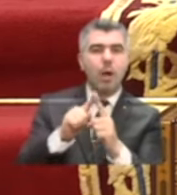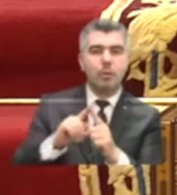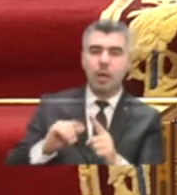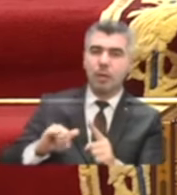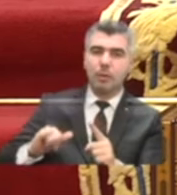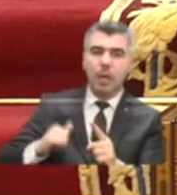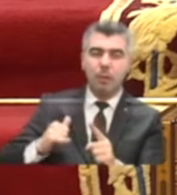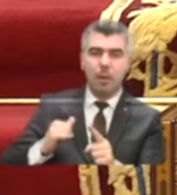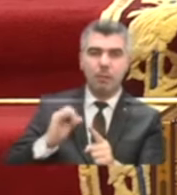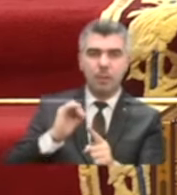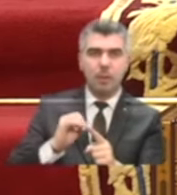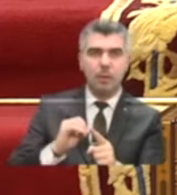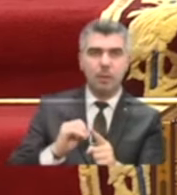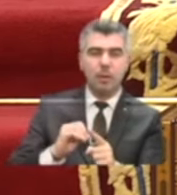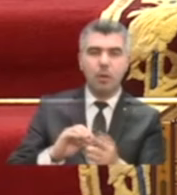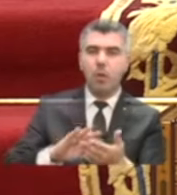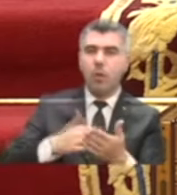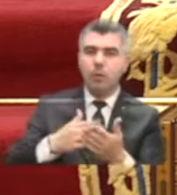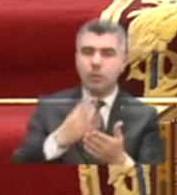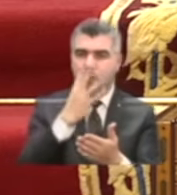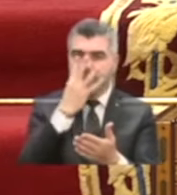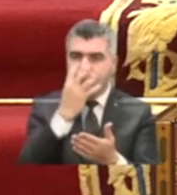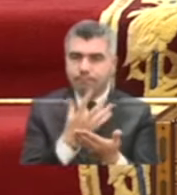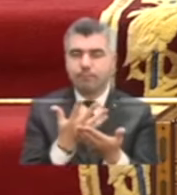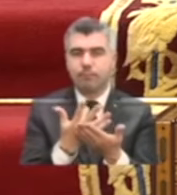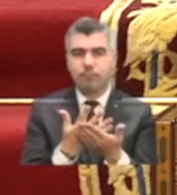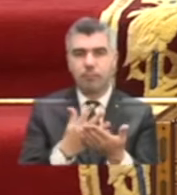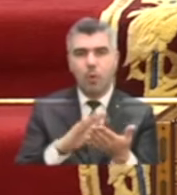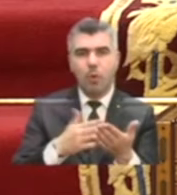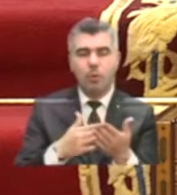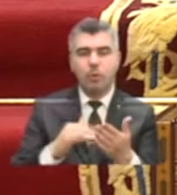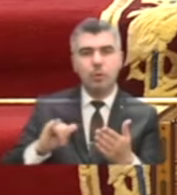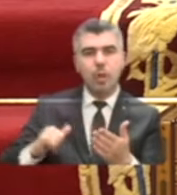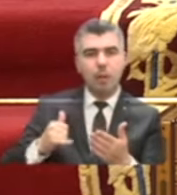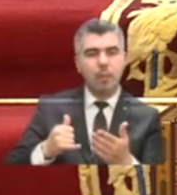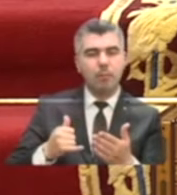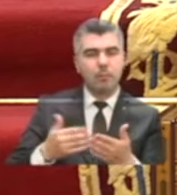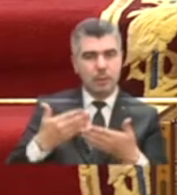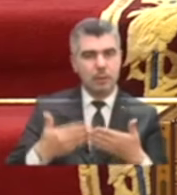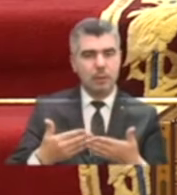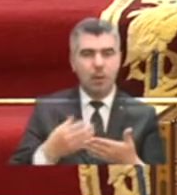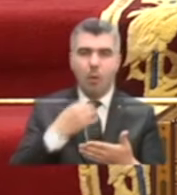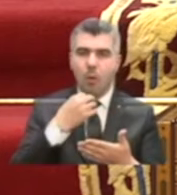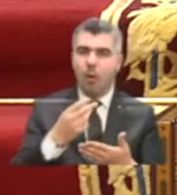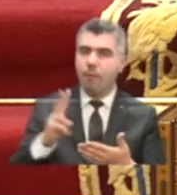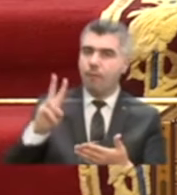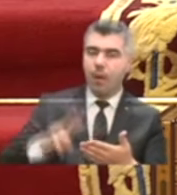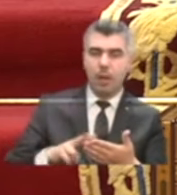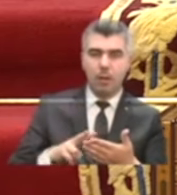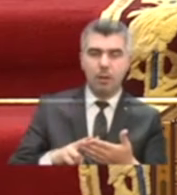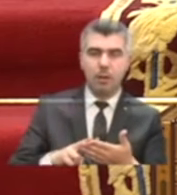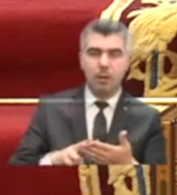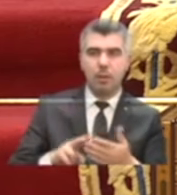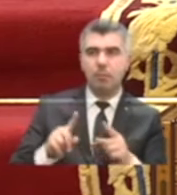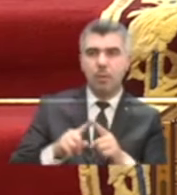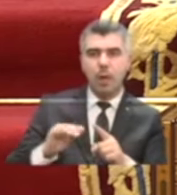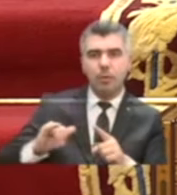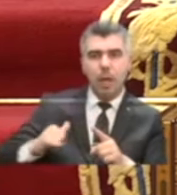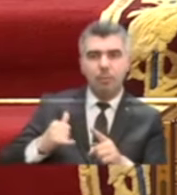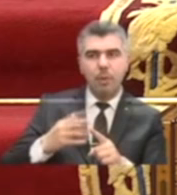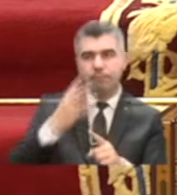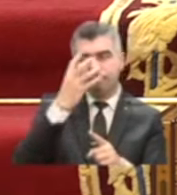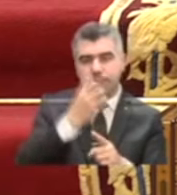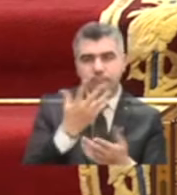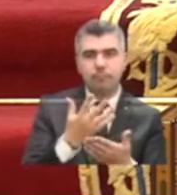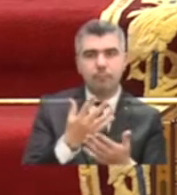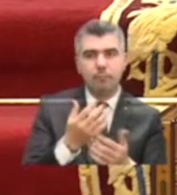اليوم باش نحيدوا ديك الياس والاحباط اللي عند الشباب، نقولها بصريح العباره، راه مجموعه الشباب كيحسوا بهذا النوع ديال